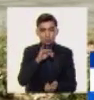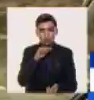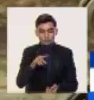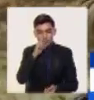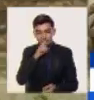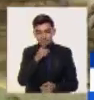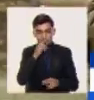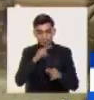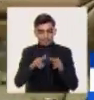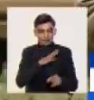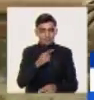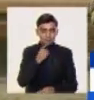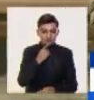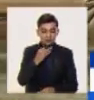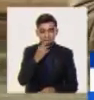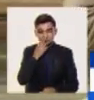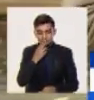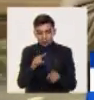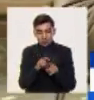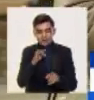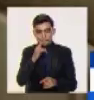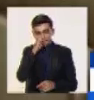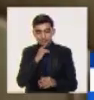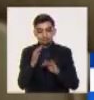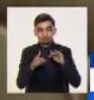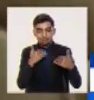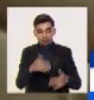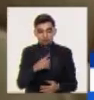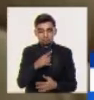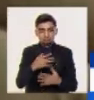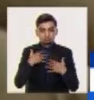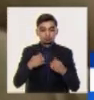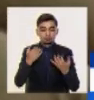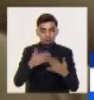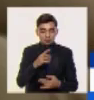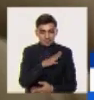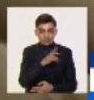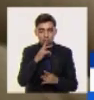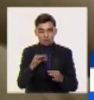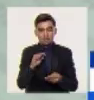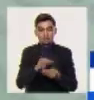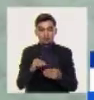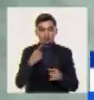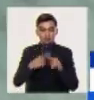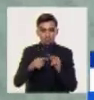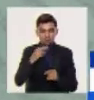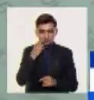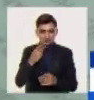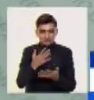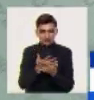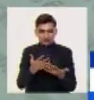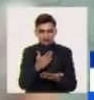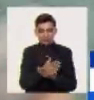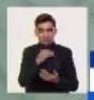Ахботы пропали обоняние и вкус. Через месяц все восстановилось. Но в начале октября ко всему присоединились посторонние запахи. Объяснение